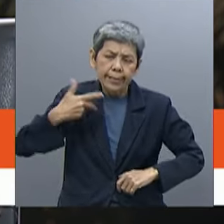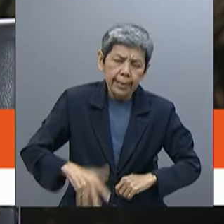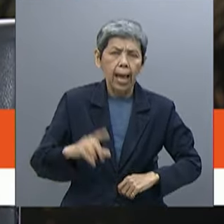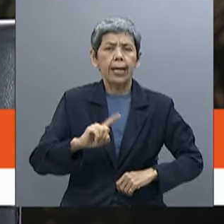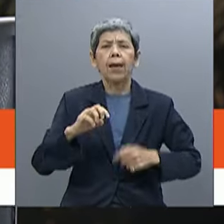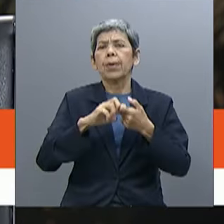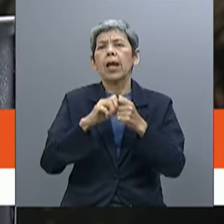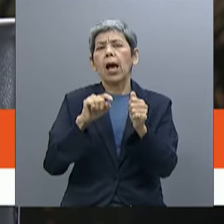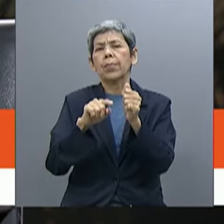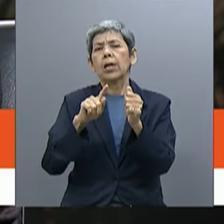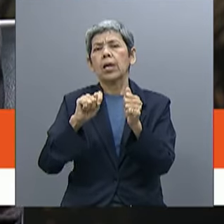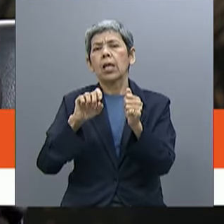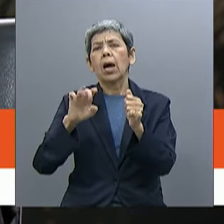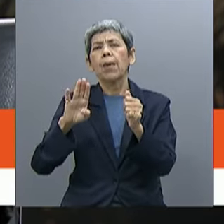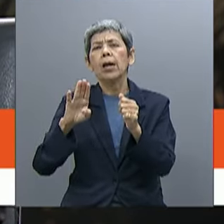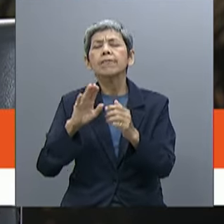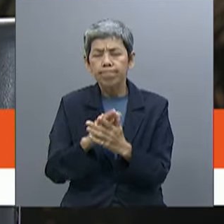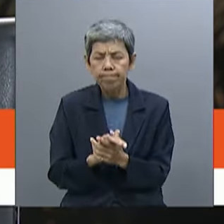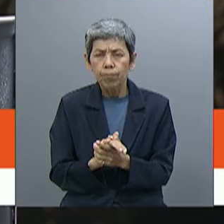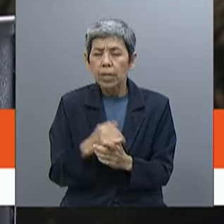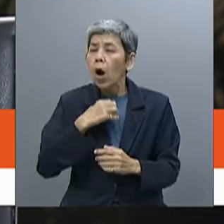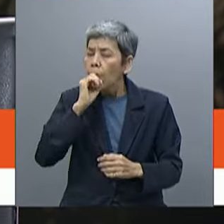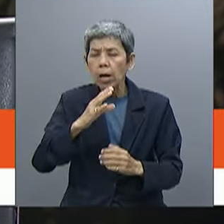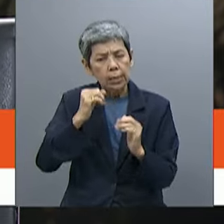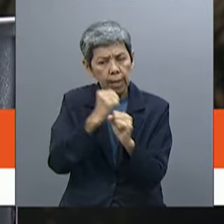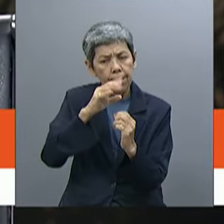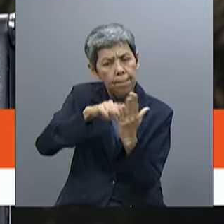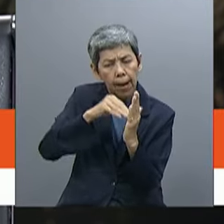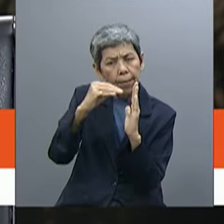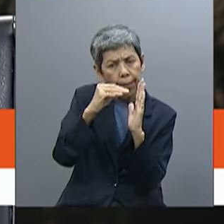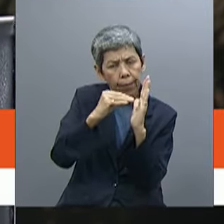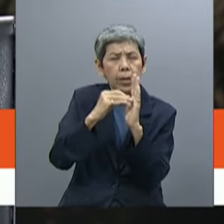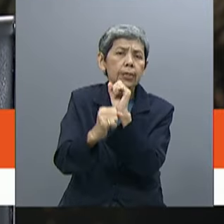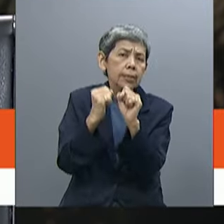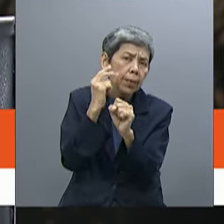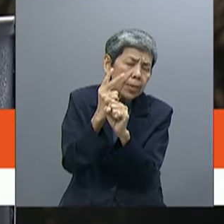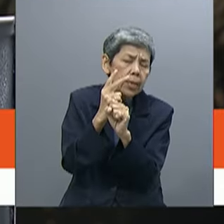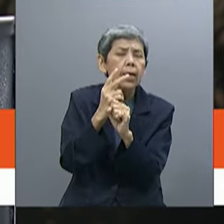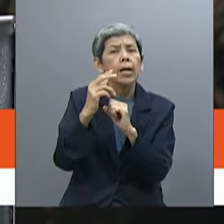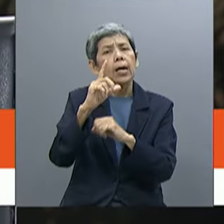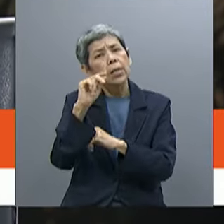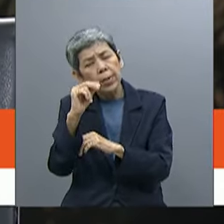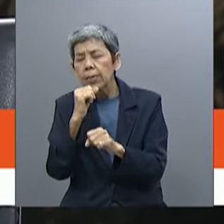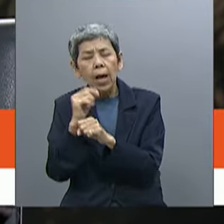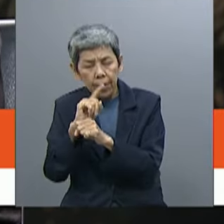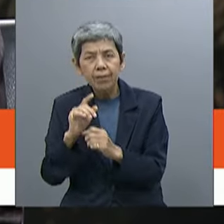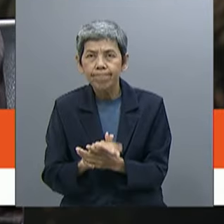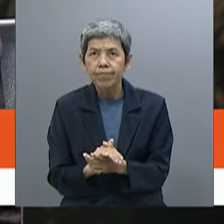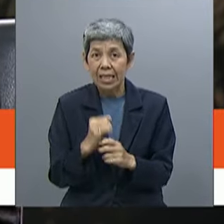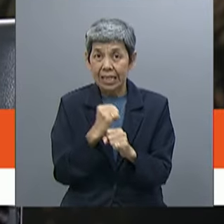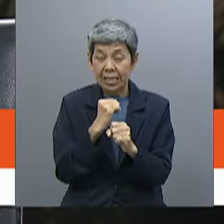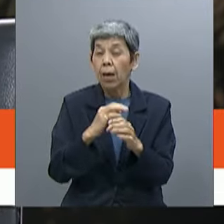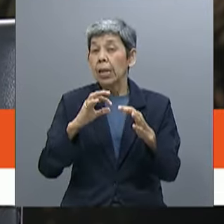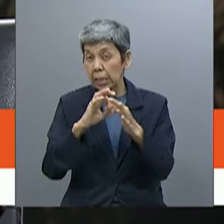ากใบตรงนี้ดึงตรงนี้ขึ้นมาครับแล้วบอกเป็นแผนออกมาเรื่อยๆว่าอีก3ปีข้างหน้าอีก30วันข้างหน้าจะทำอย่างไรการจะยกระ